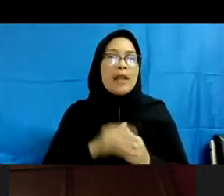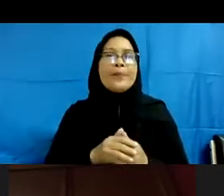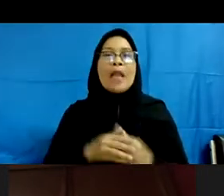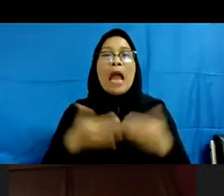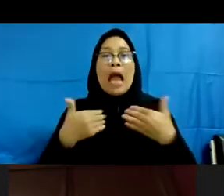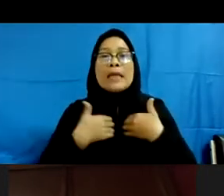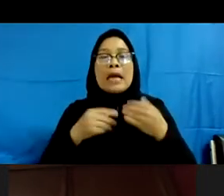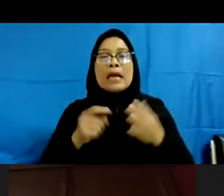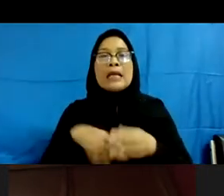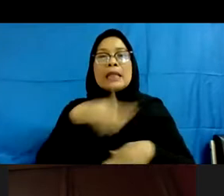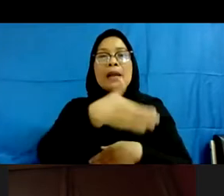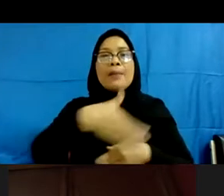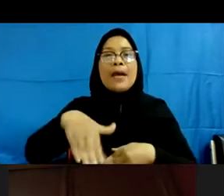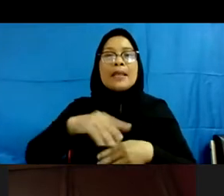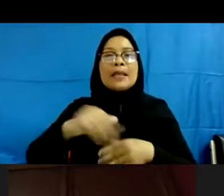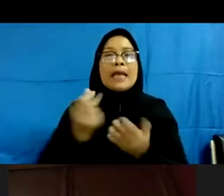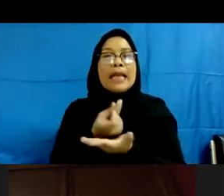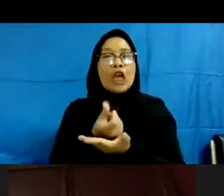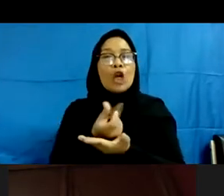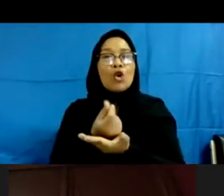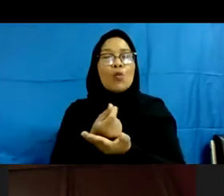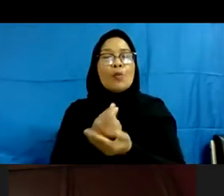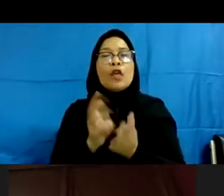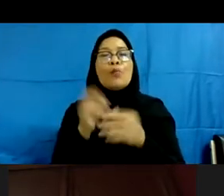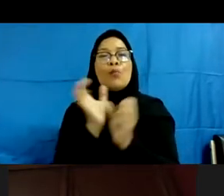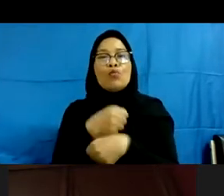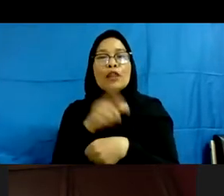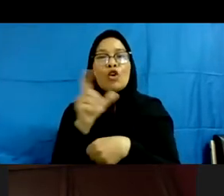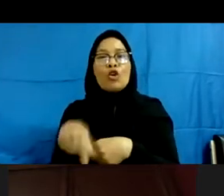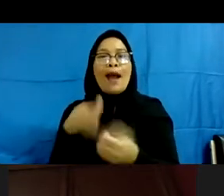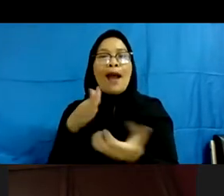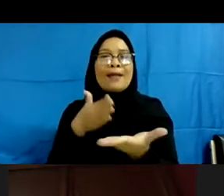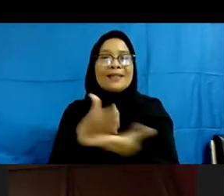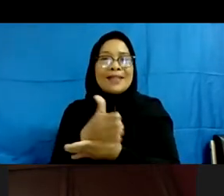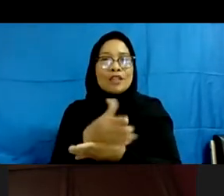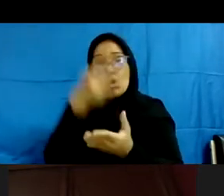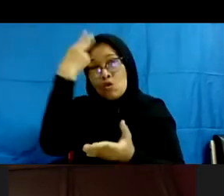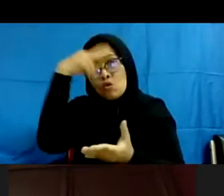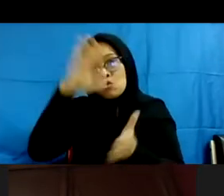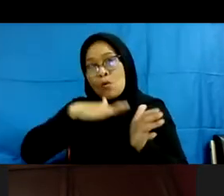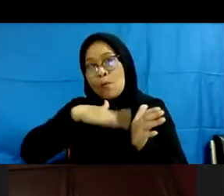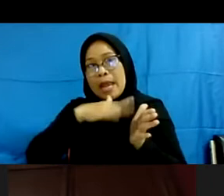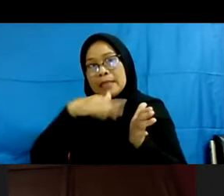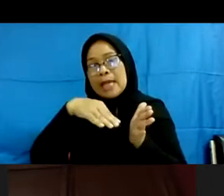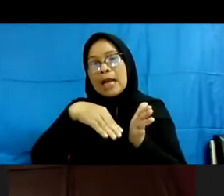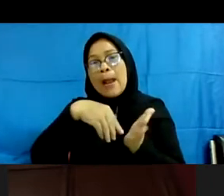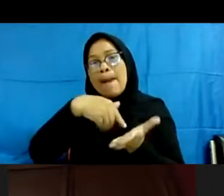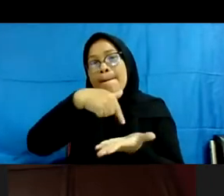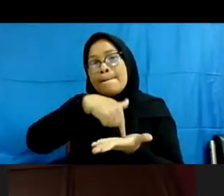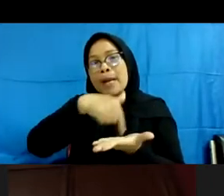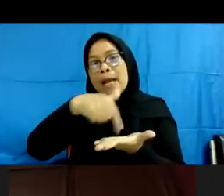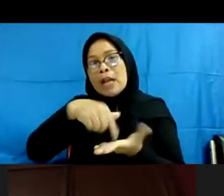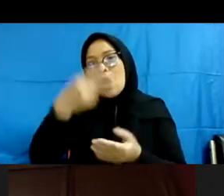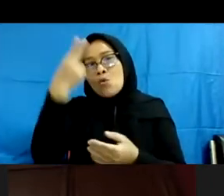hal ekonomi juga membuat mereka keterbatasan akses untuk mempelajari huruf Braille atau mendapatkan